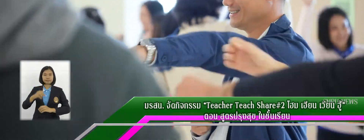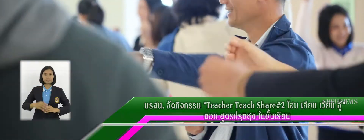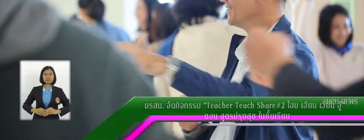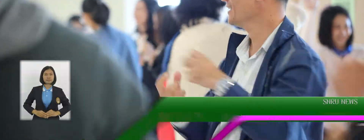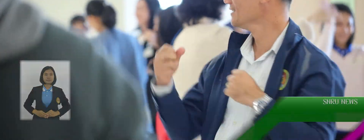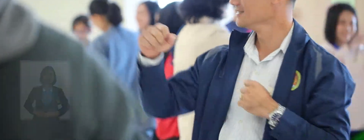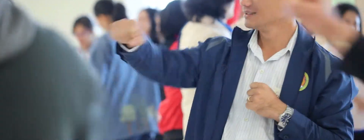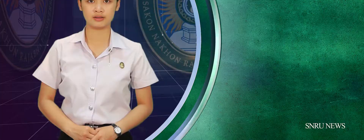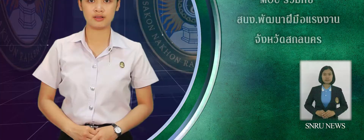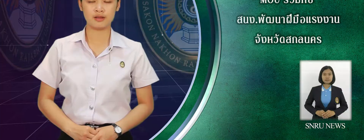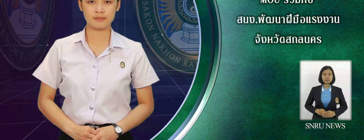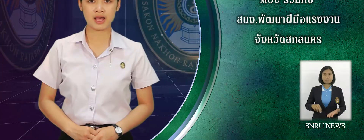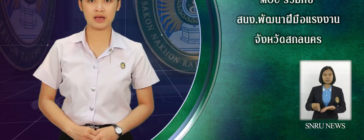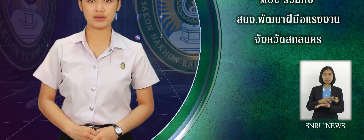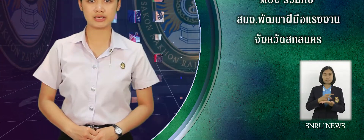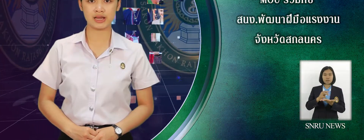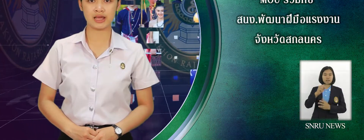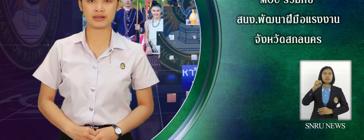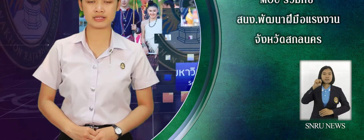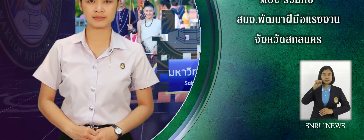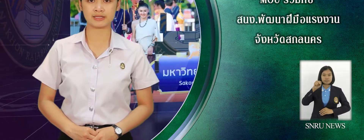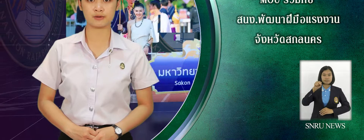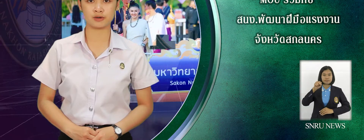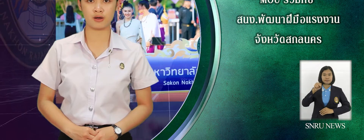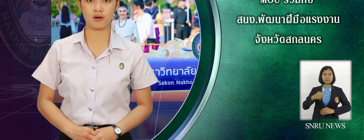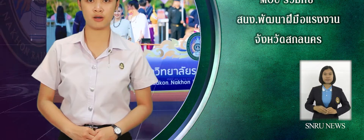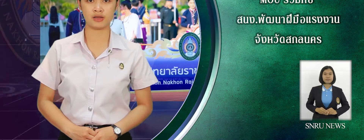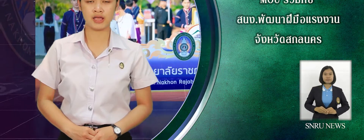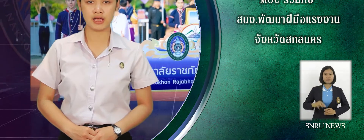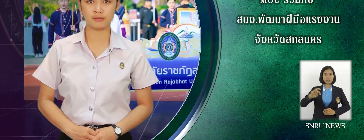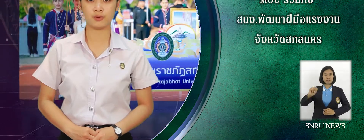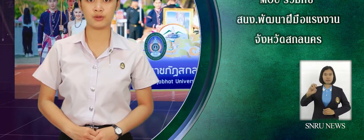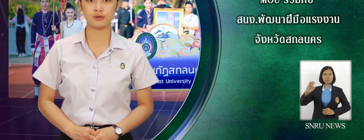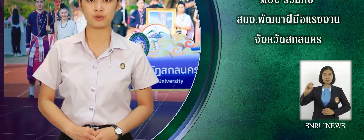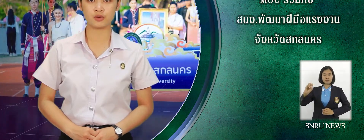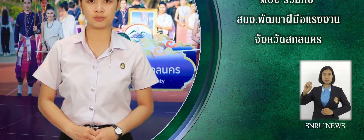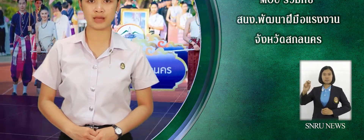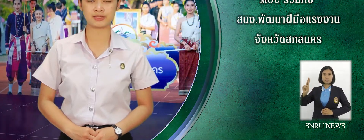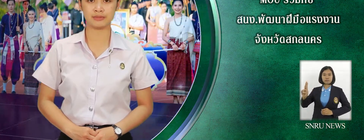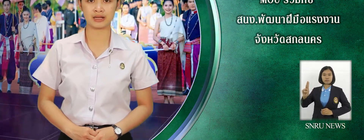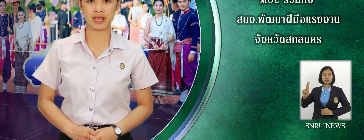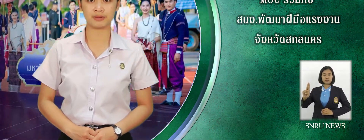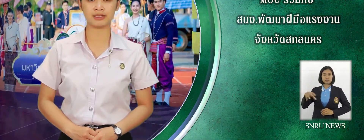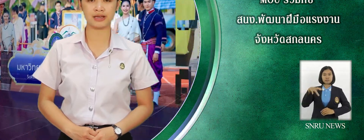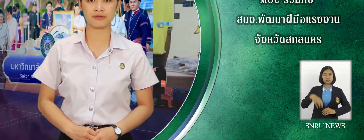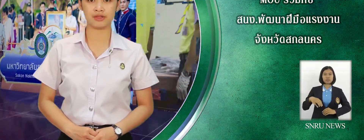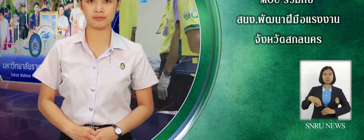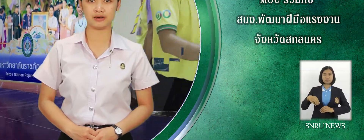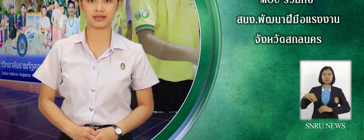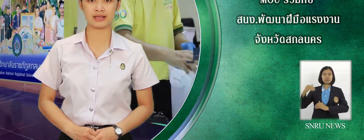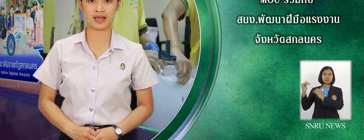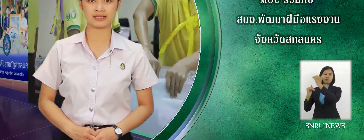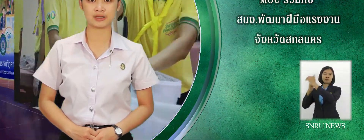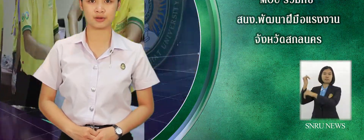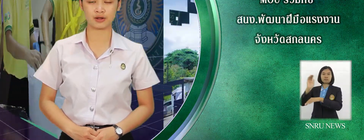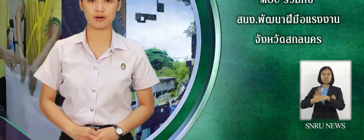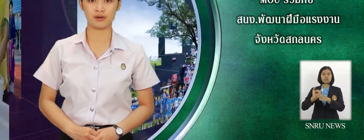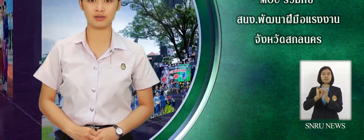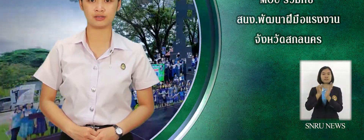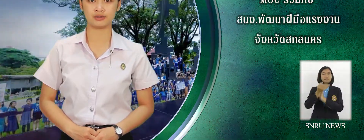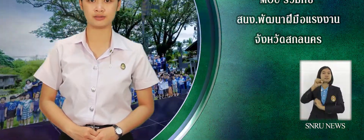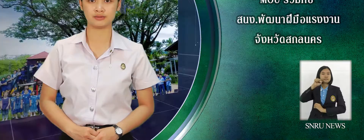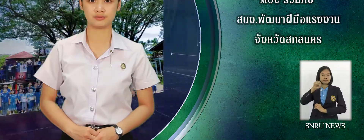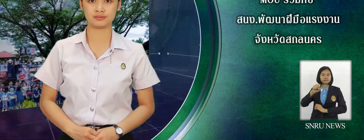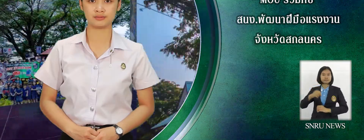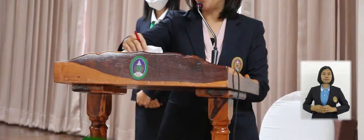ครมหาวิทยาลัยราชภัฏสกลนคร MOU ร่วมกับสำนักงานพัฒนาฝีมือแรงงานสกลน